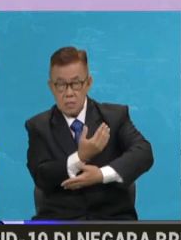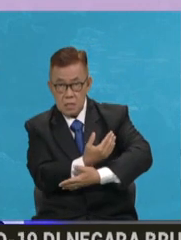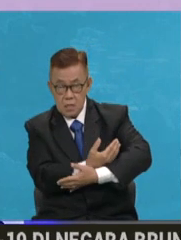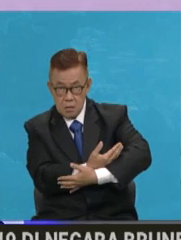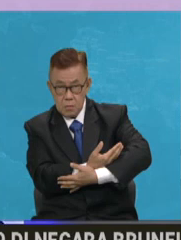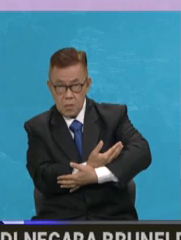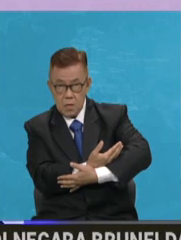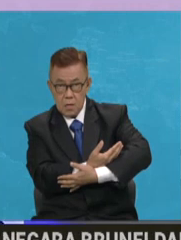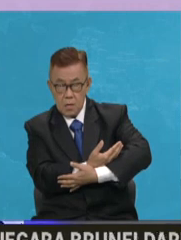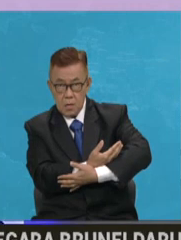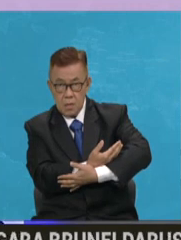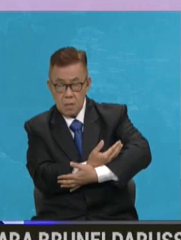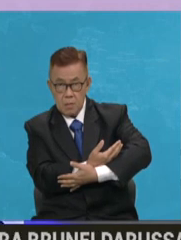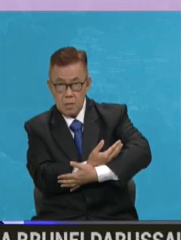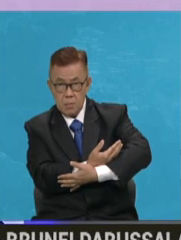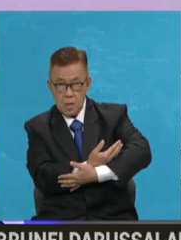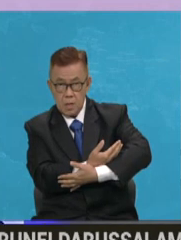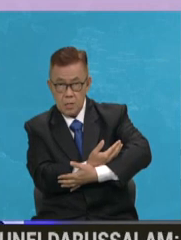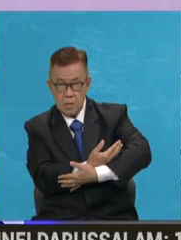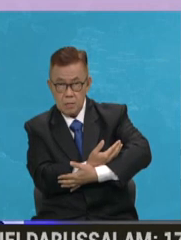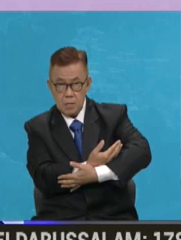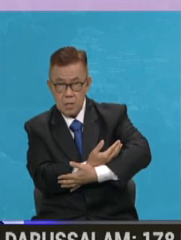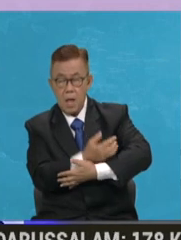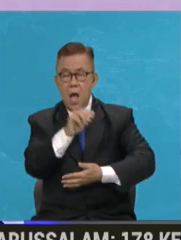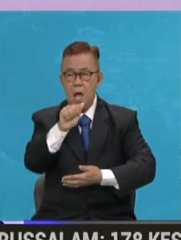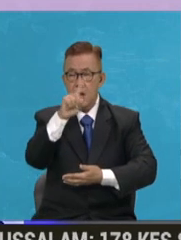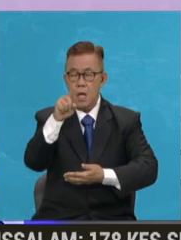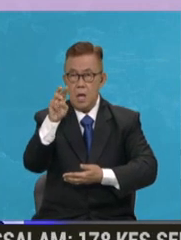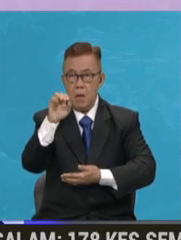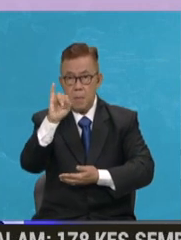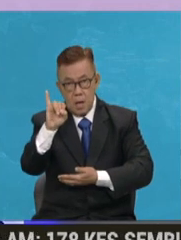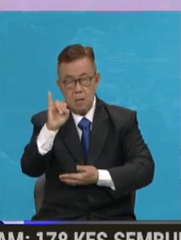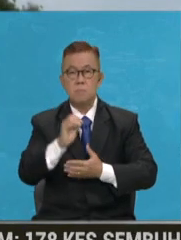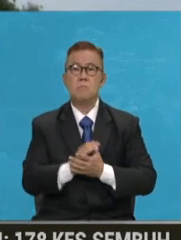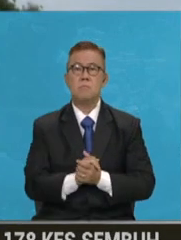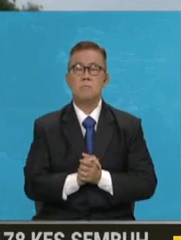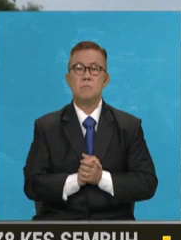almarhum Sri Pangeran Muda Haji Abdul Azim